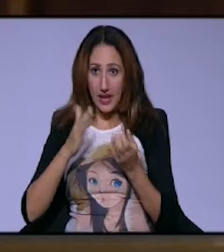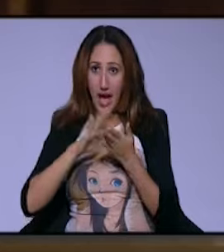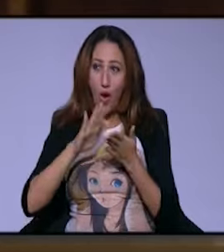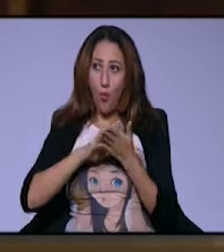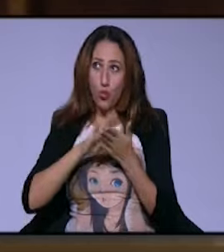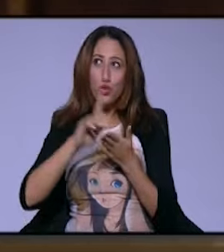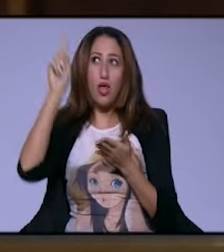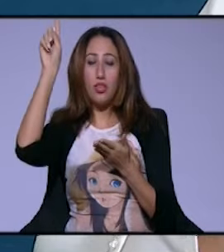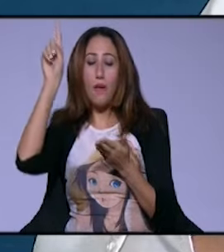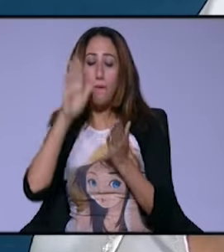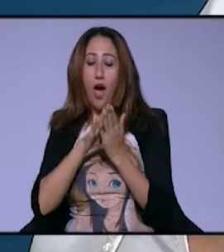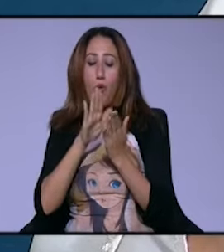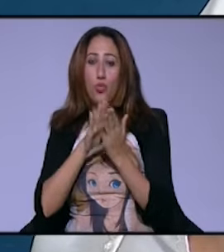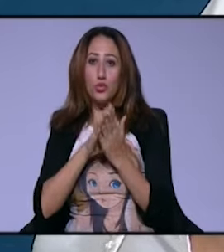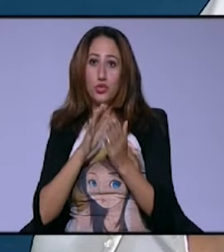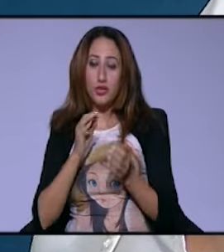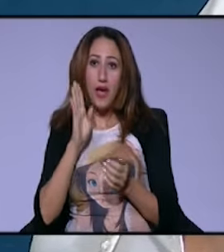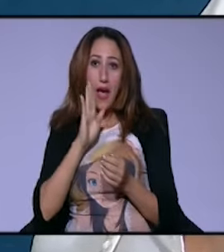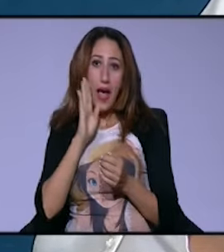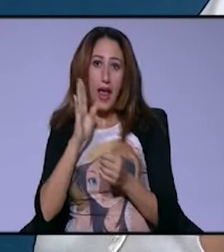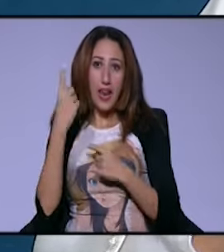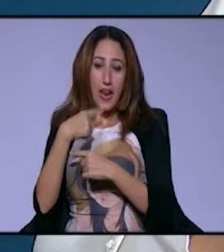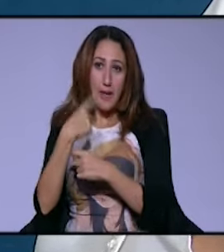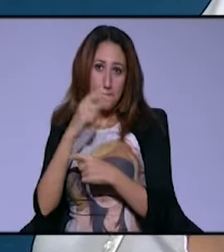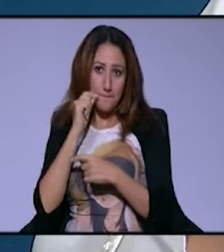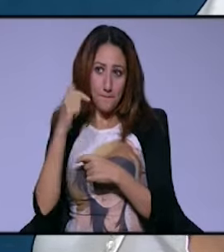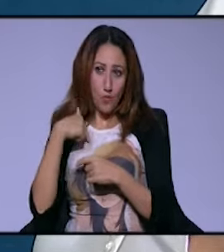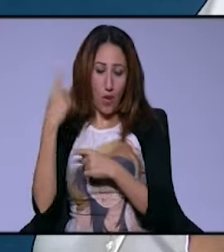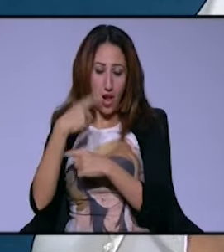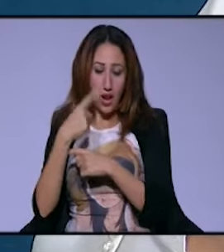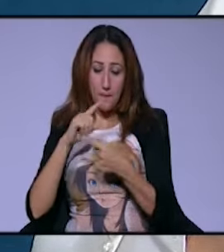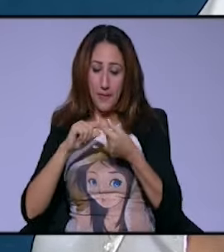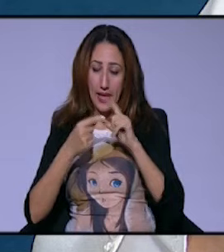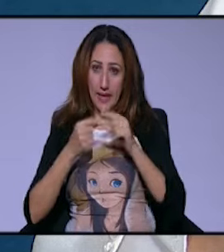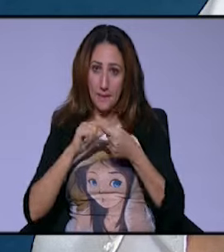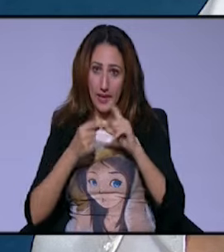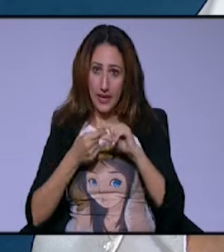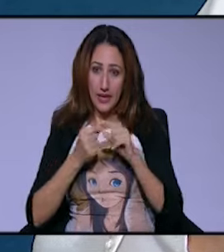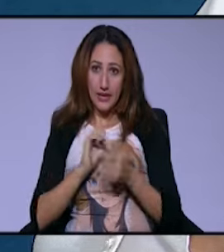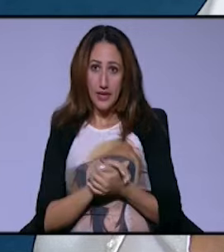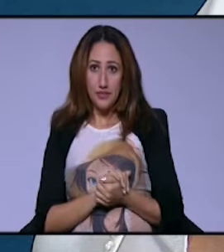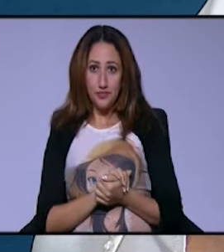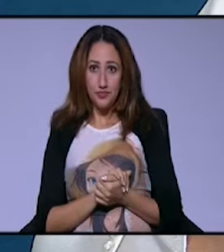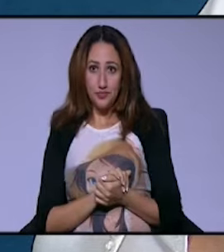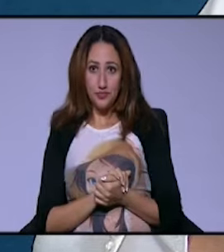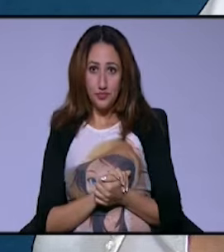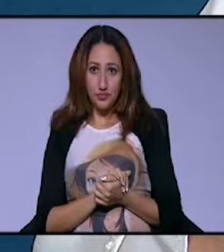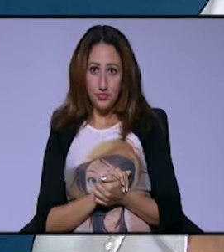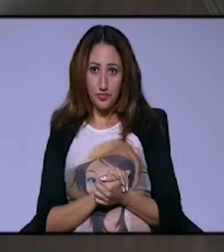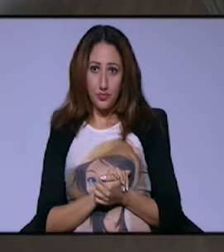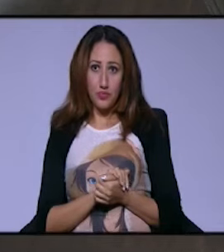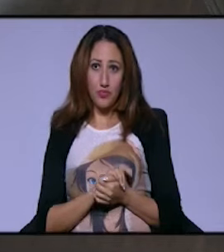ربنا. وكان سبحان الله علمني حاجة الحقيقة في الجمعية بقى على طول واخدها شعار لا هم مع